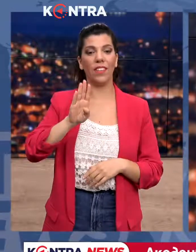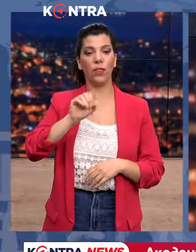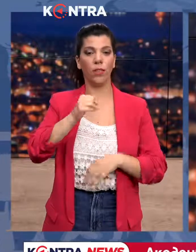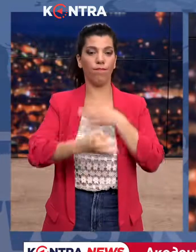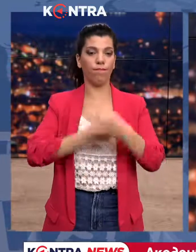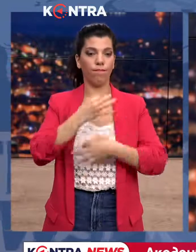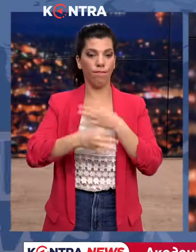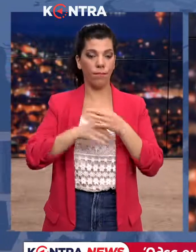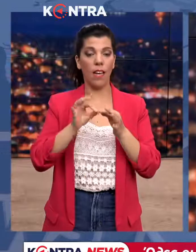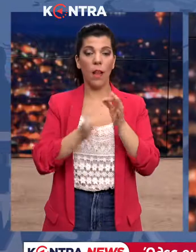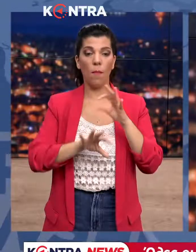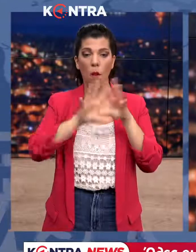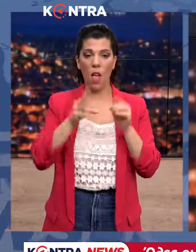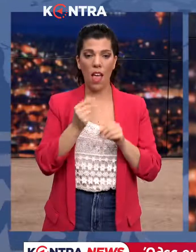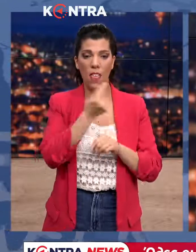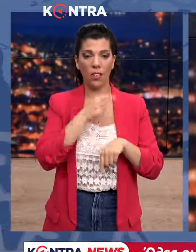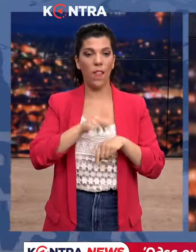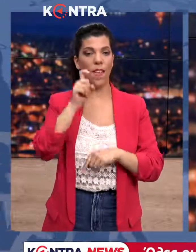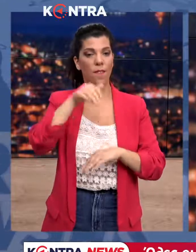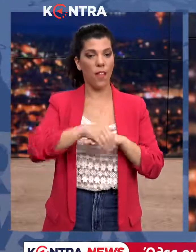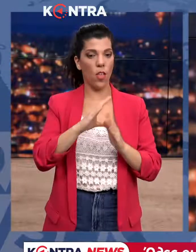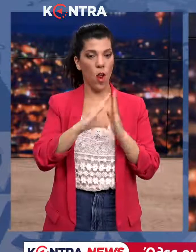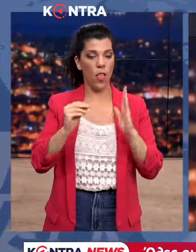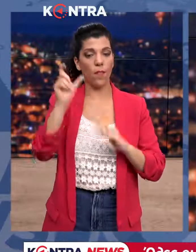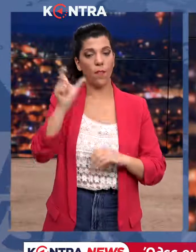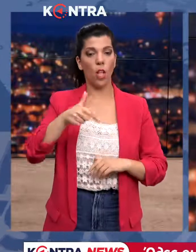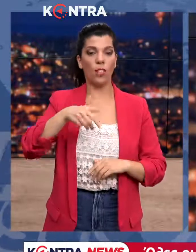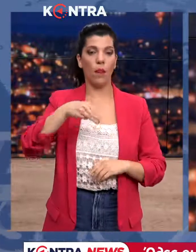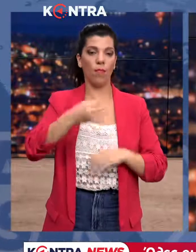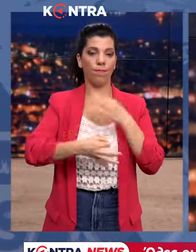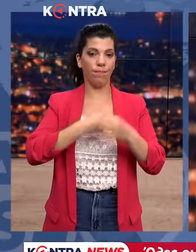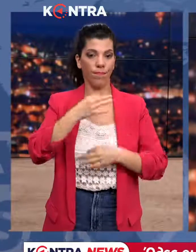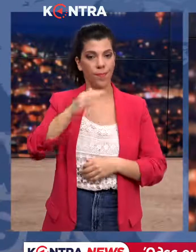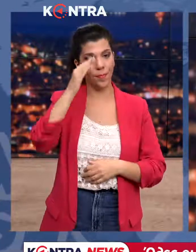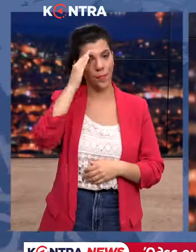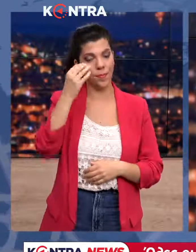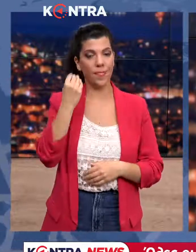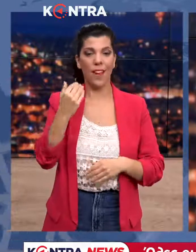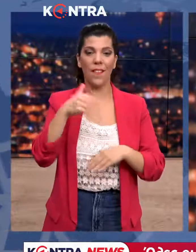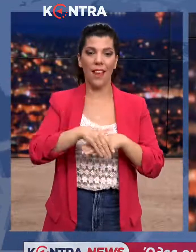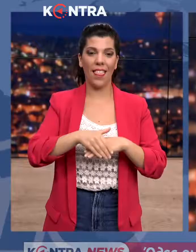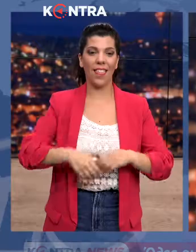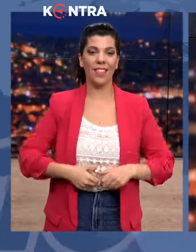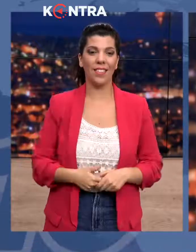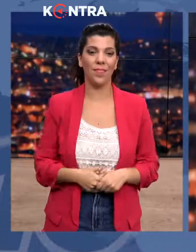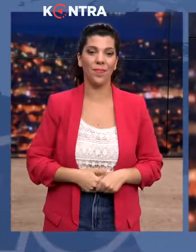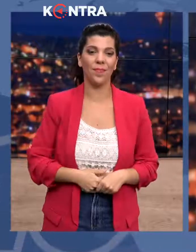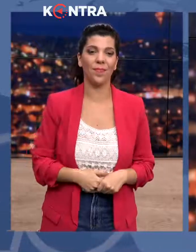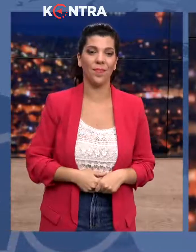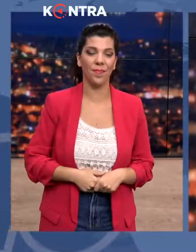σιαδήμα και το βασίλη σκουρή όλες οι εξελίξεις αναλυτικά στο κεντρικό δελτίο ειδήσεων του κόντρα στις 10:00 με τον γιώργο μελιγκώνη καλό